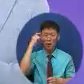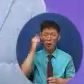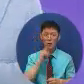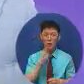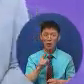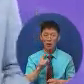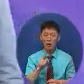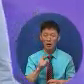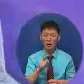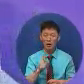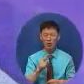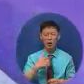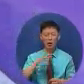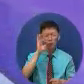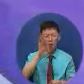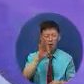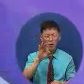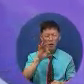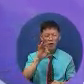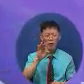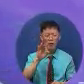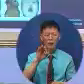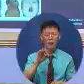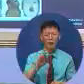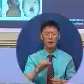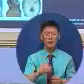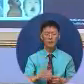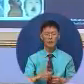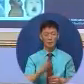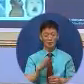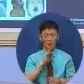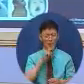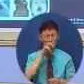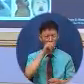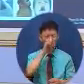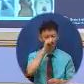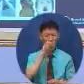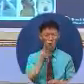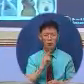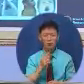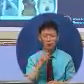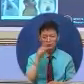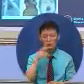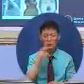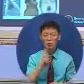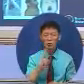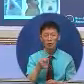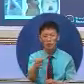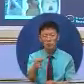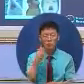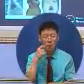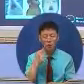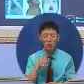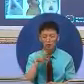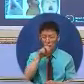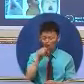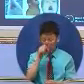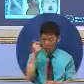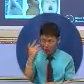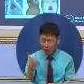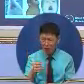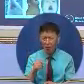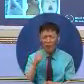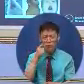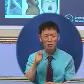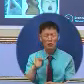하는구나. 근데 알고 보니까 정말 쥐가 좋아하는지 인터뷰할 수가 없잖아요. 당신은 그 자극을 좋아했습니까?